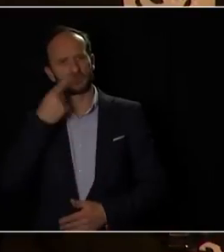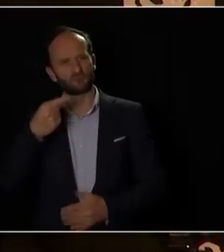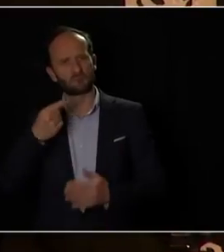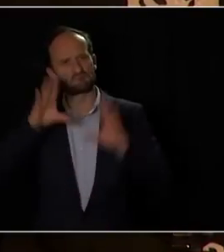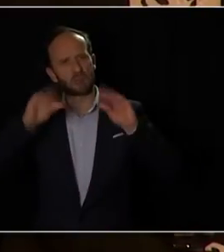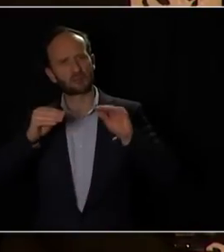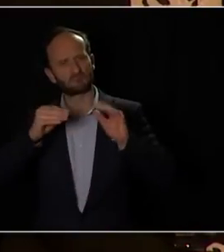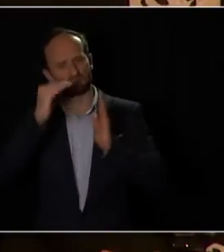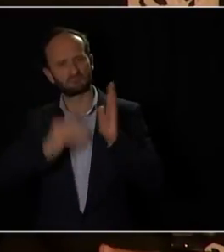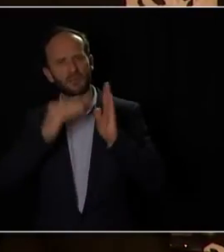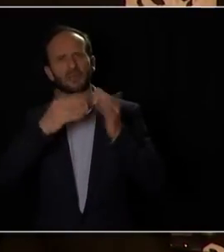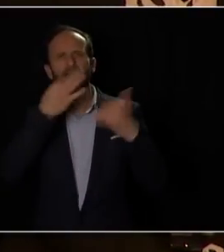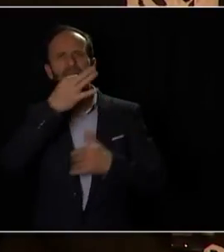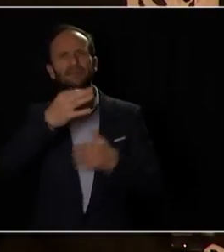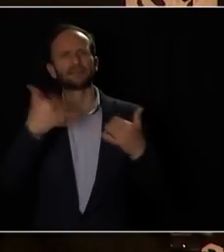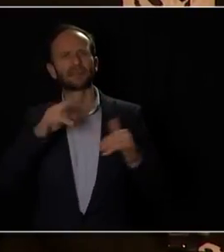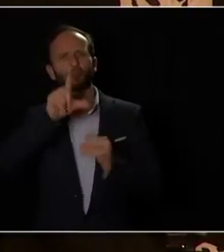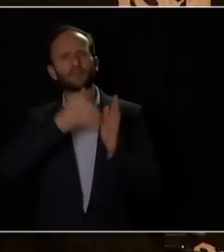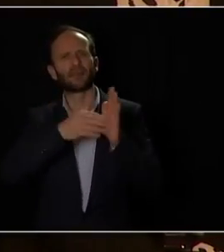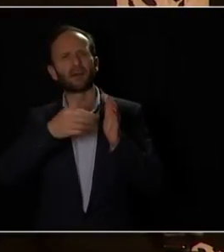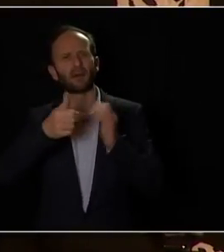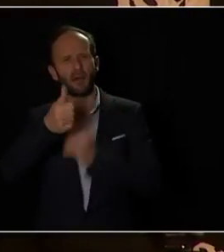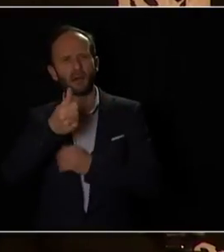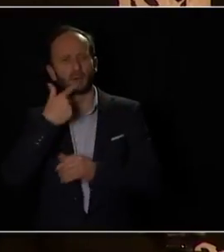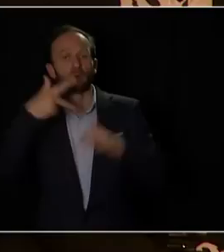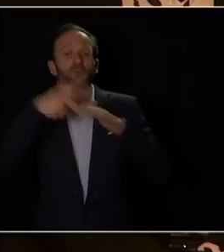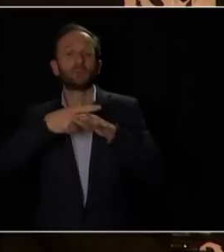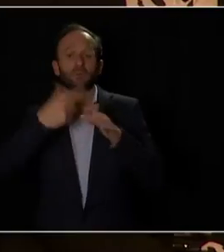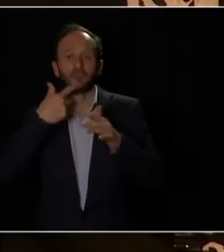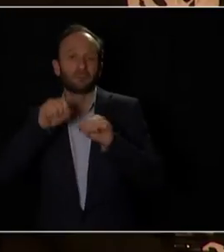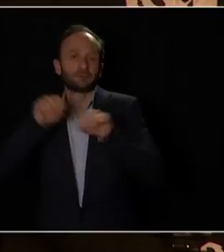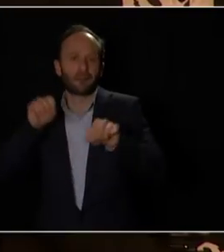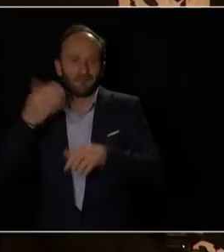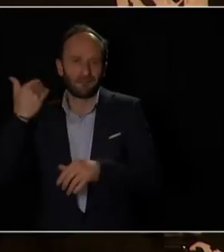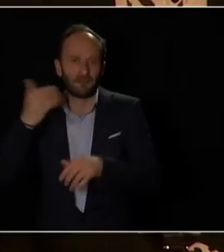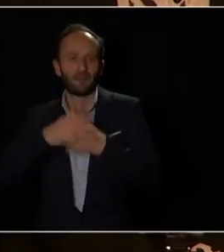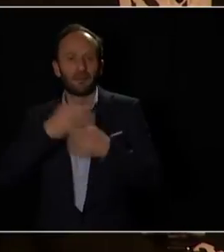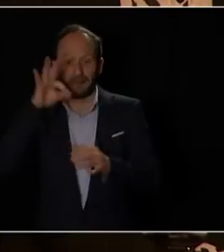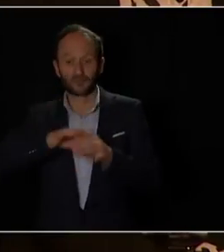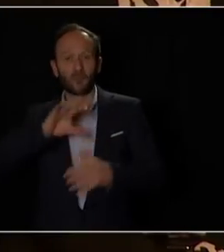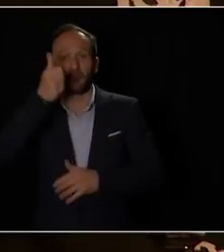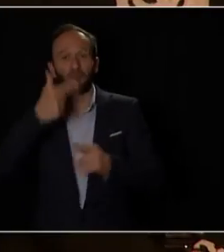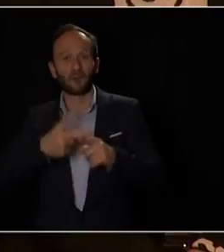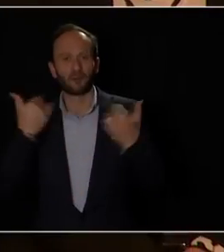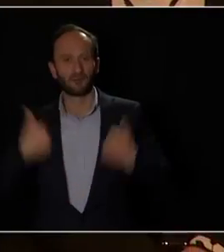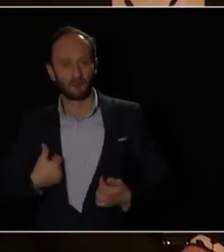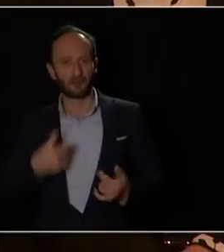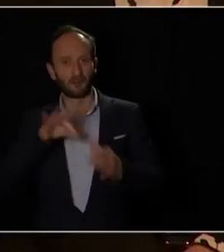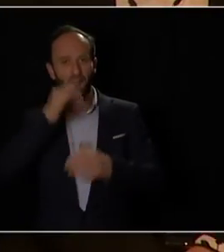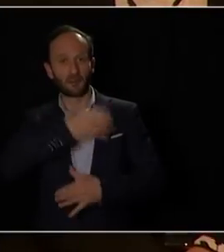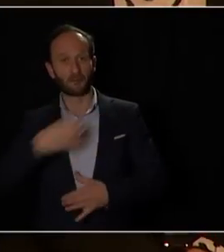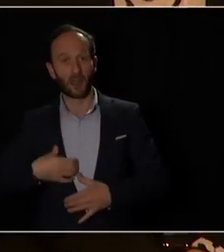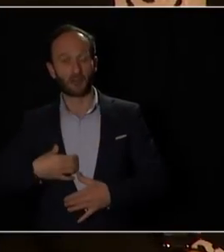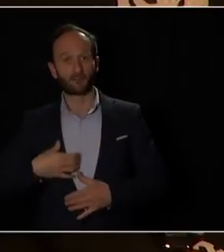d'ailleurs dit en 2001, c'est il y a fort longtemps, au début de ce siècle, lors de mon élection. Soit Dijon